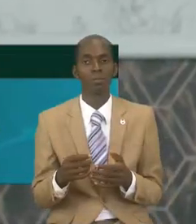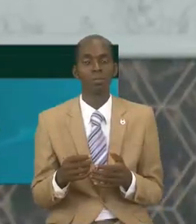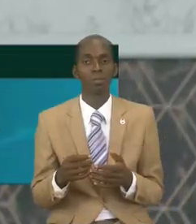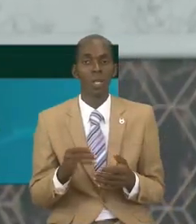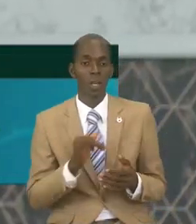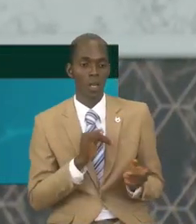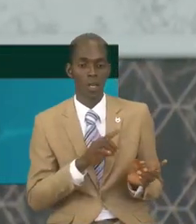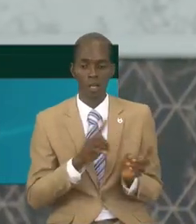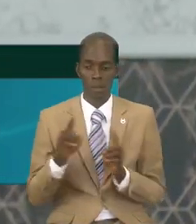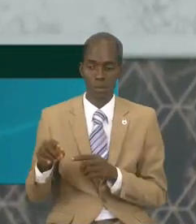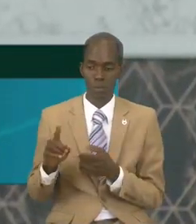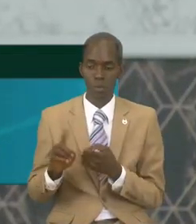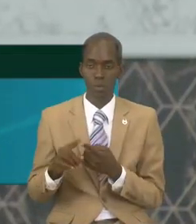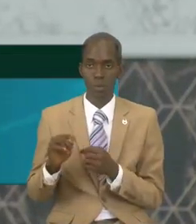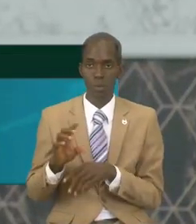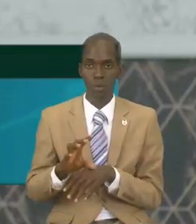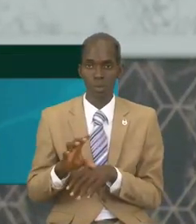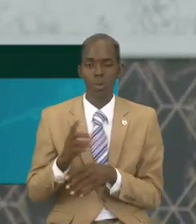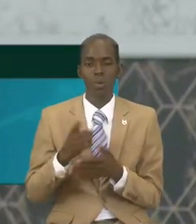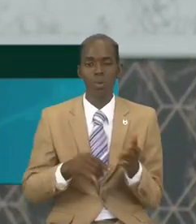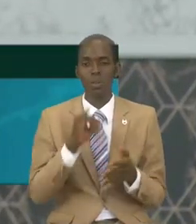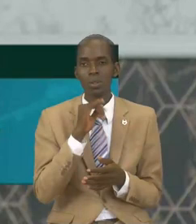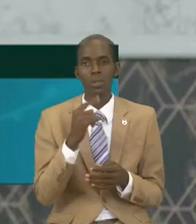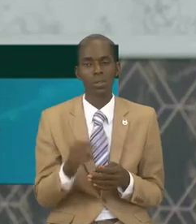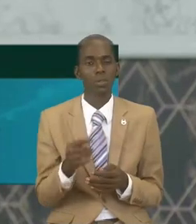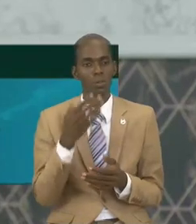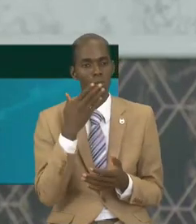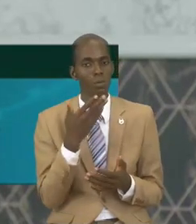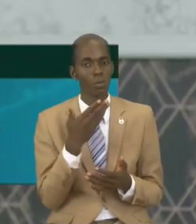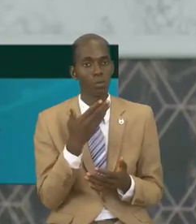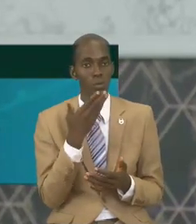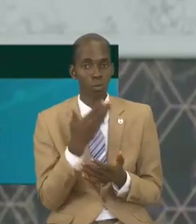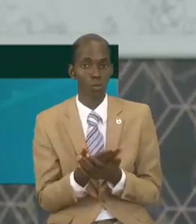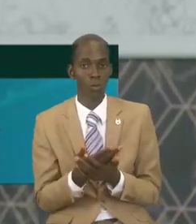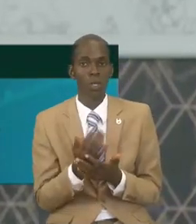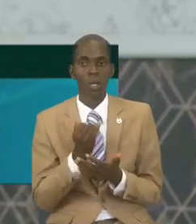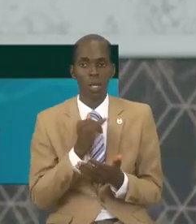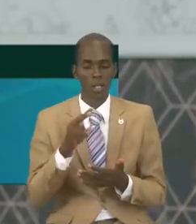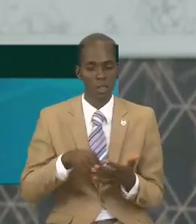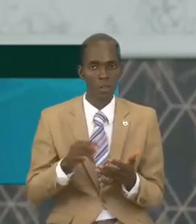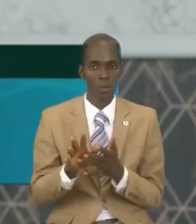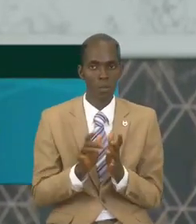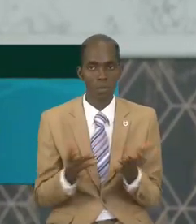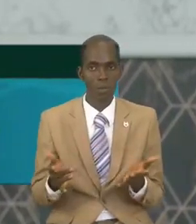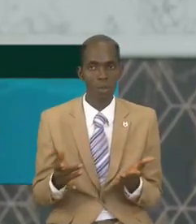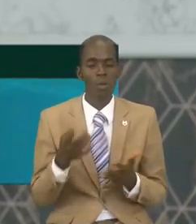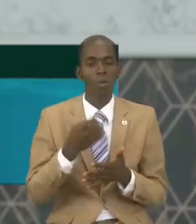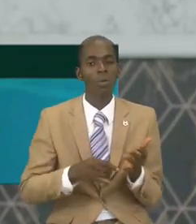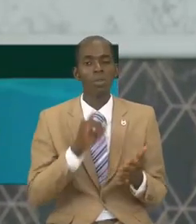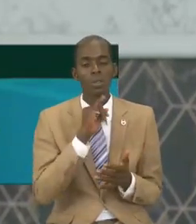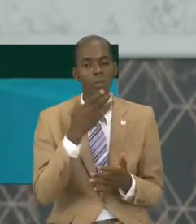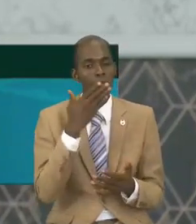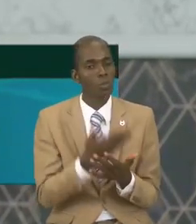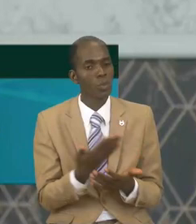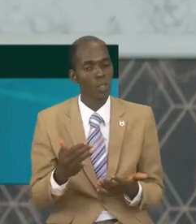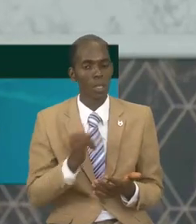Quel est le but de venir à l'église? Quelle est la bonne chose de dire que je lis ma Bible? Quelle est la bonne chose de dire